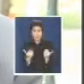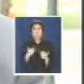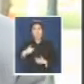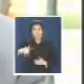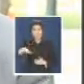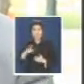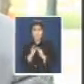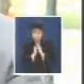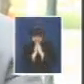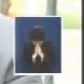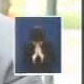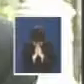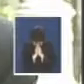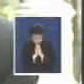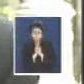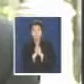ท่านผู้ชมไปก่อนครับสวัสดีครับ